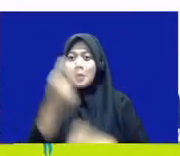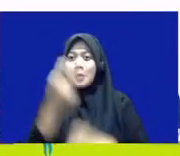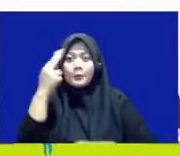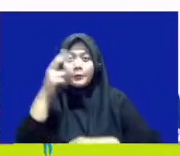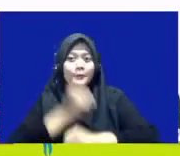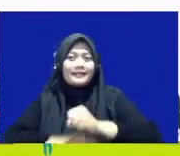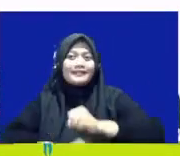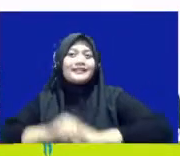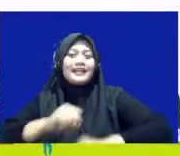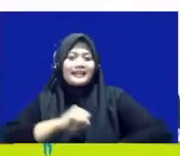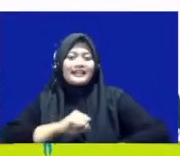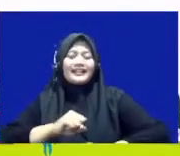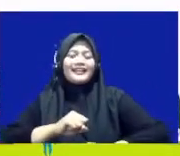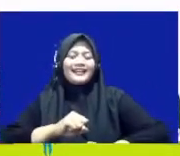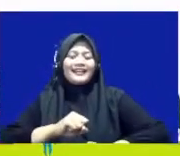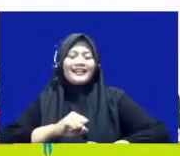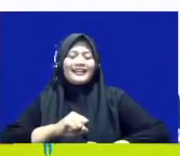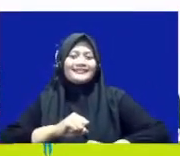kegiatan-kegiatan